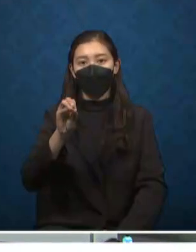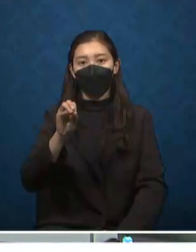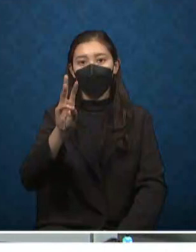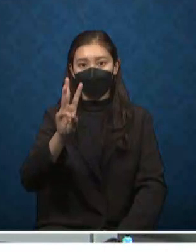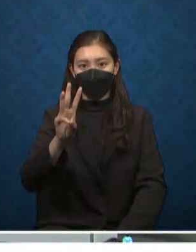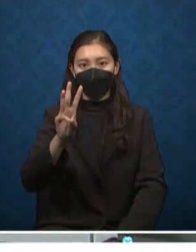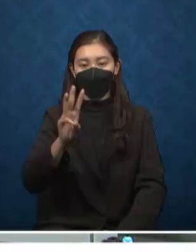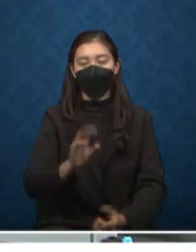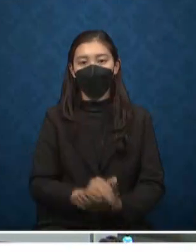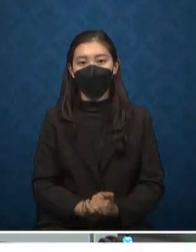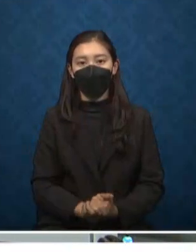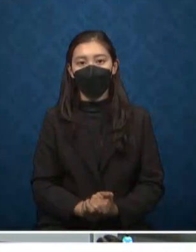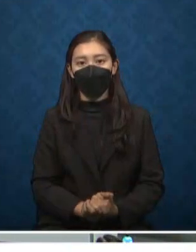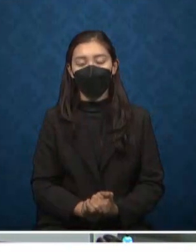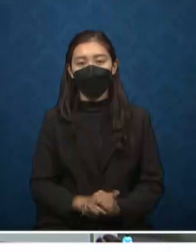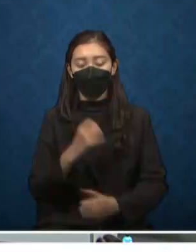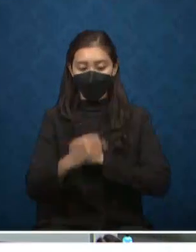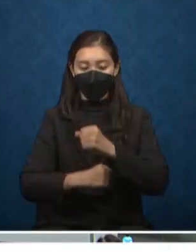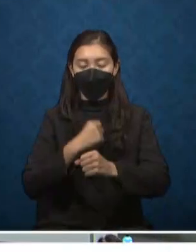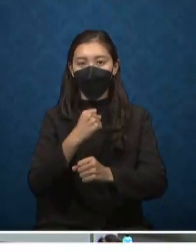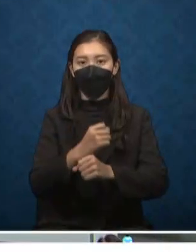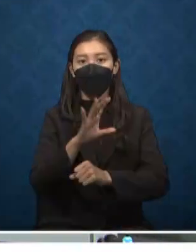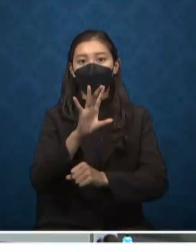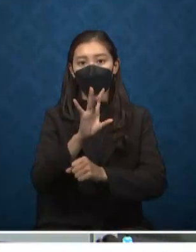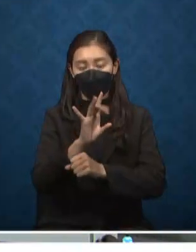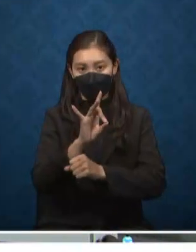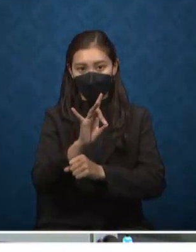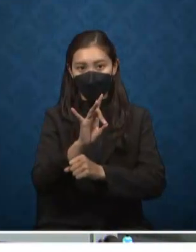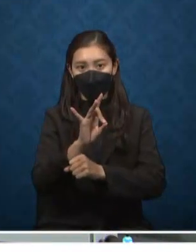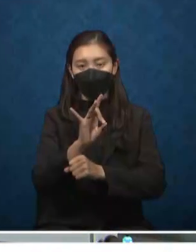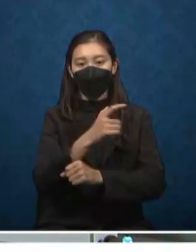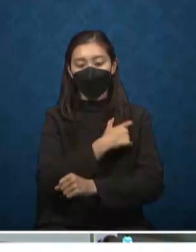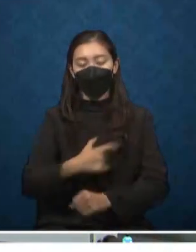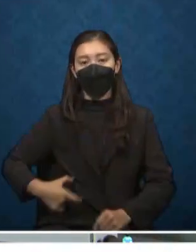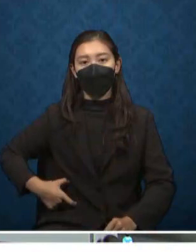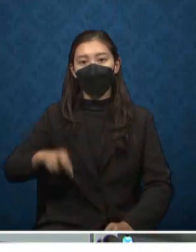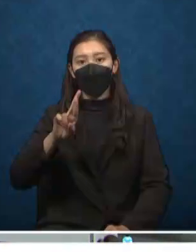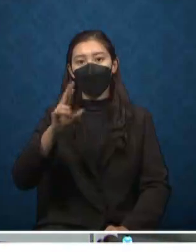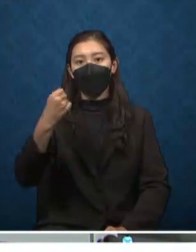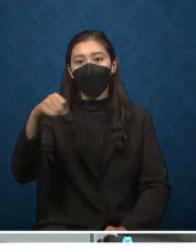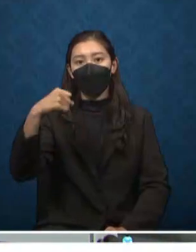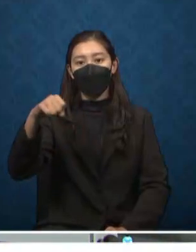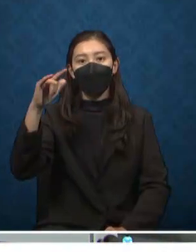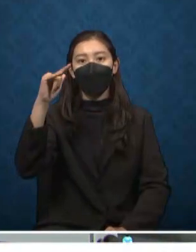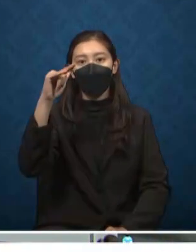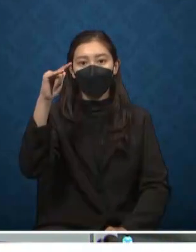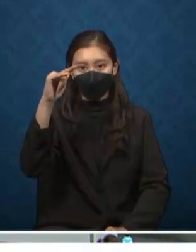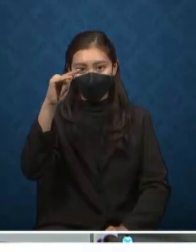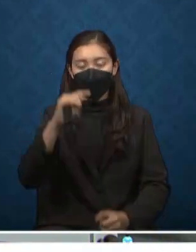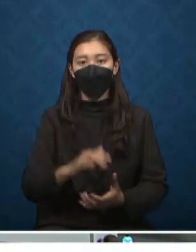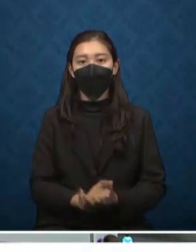2566เป็นปีที่8ในรัชกาลปัจจุบันผู้รับสนองพระบรมราชโอง